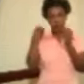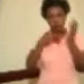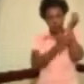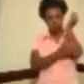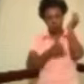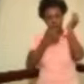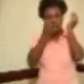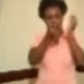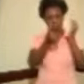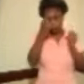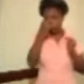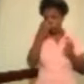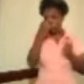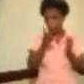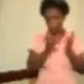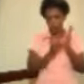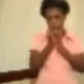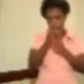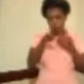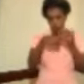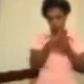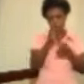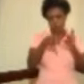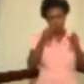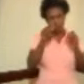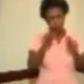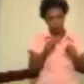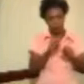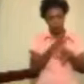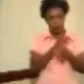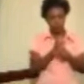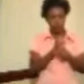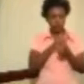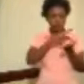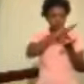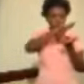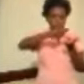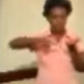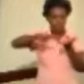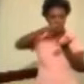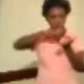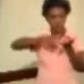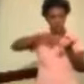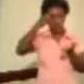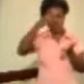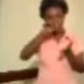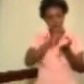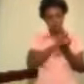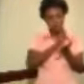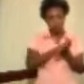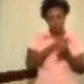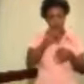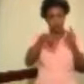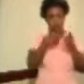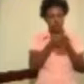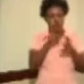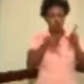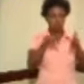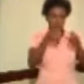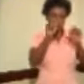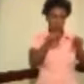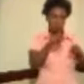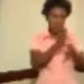l'essentiel est plutôt, ce serait plutôt d'avoir une grande université, puisque la zone n'a pas d'université. Et ce sont, après les